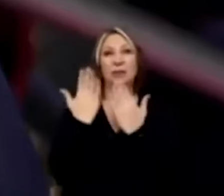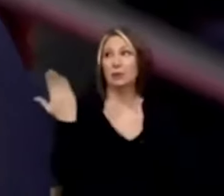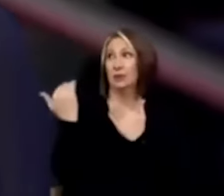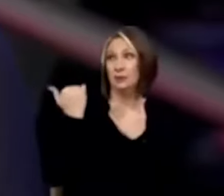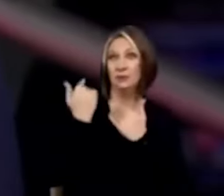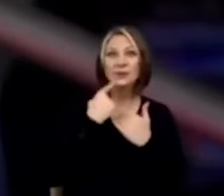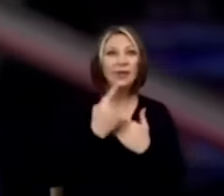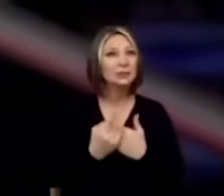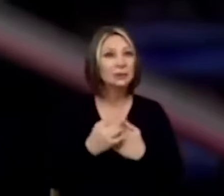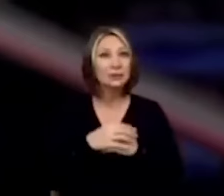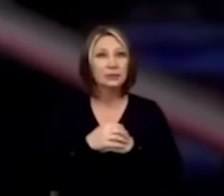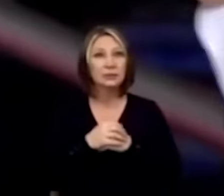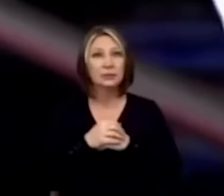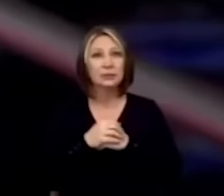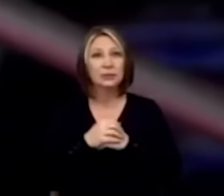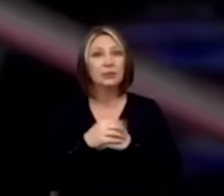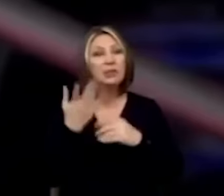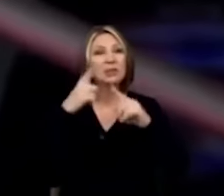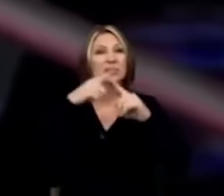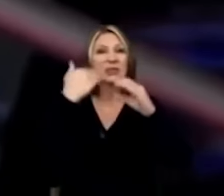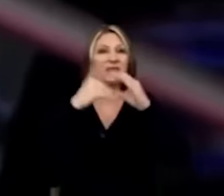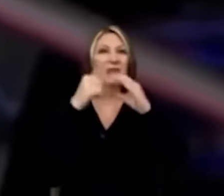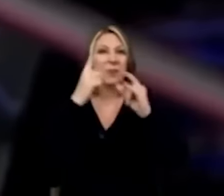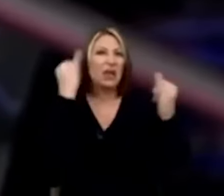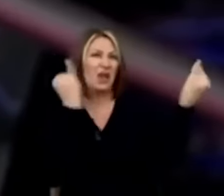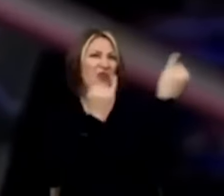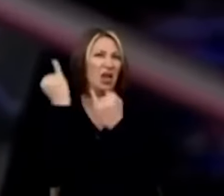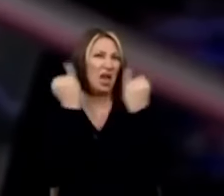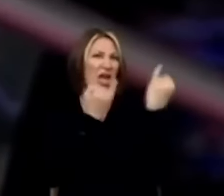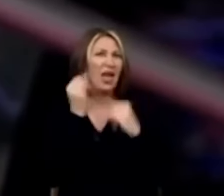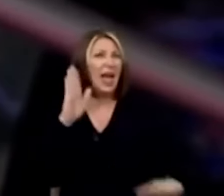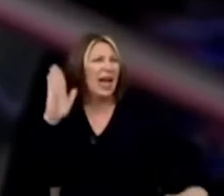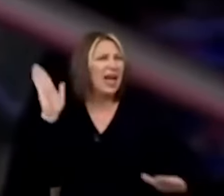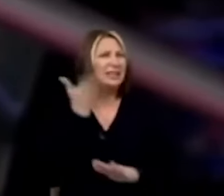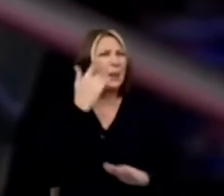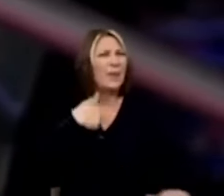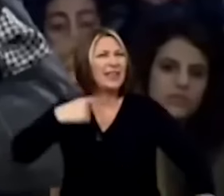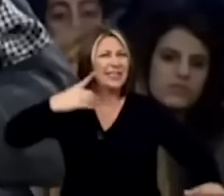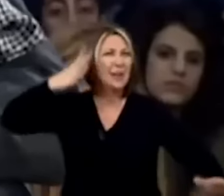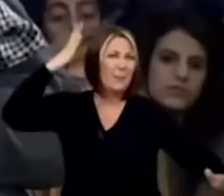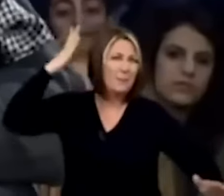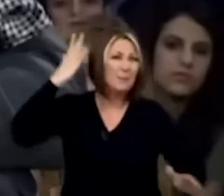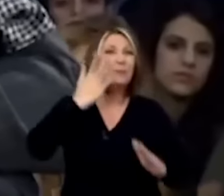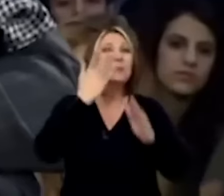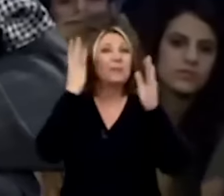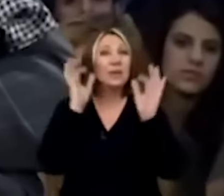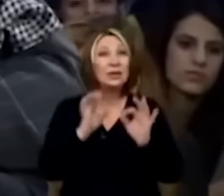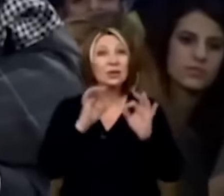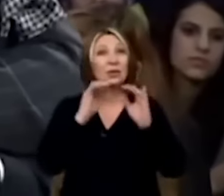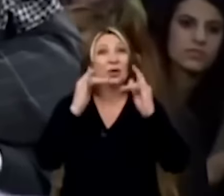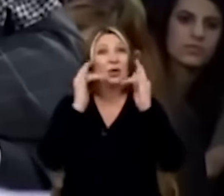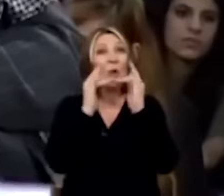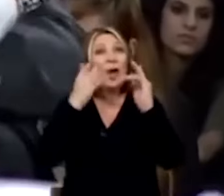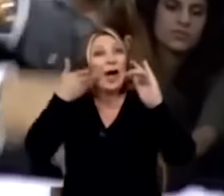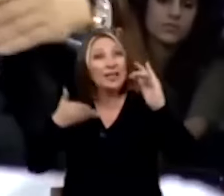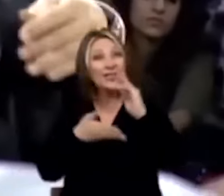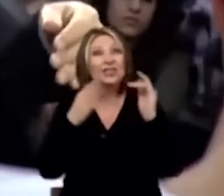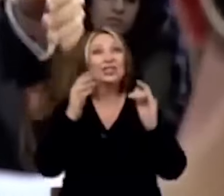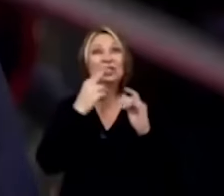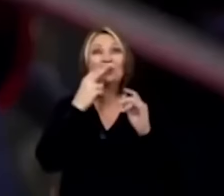çağırırsınız? Desteğe, ha? Evet. Mesela Twitter'da bir kavgaya girdin. Hadi canım ben de senin filan başladı böyle. Köprü altı cam cam